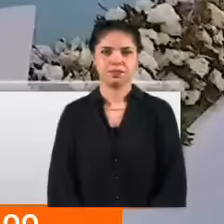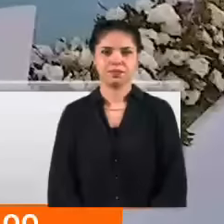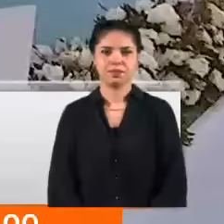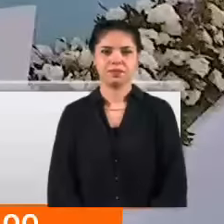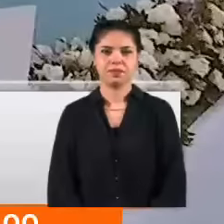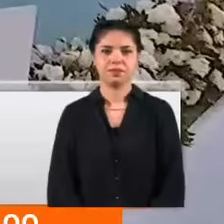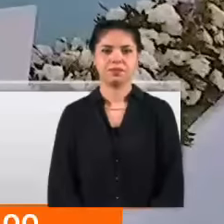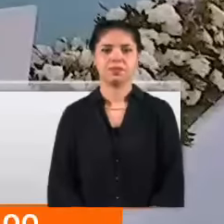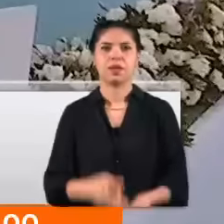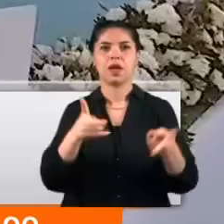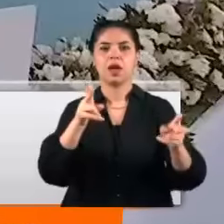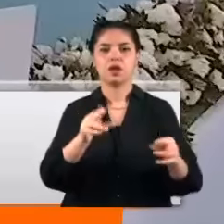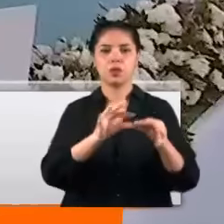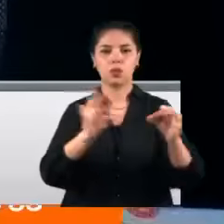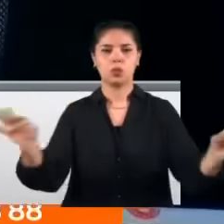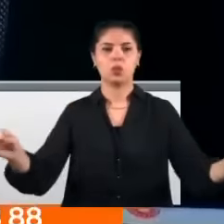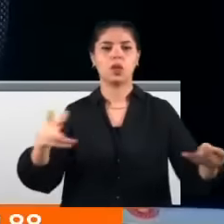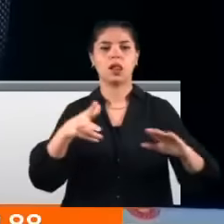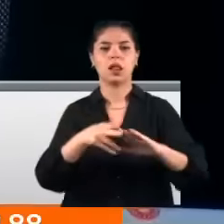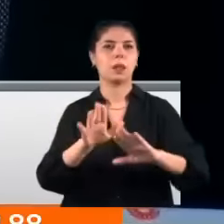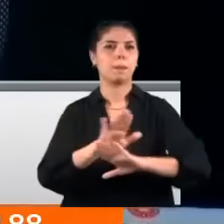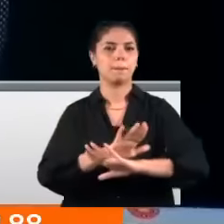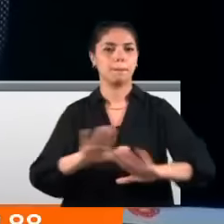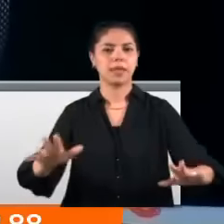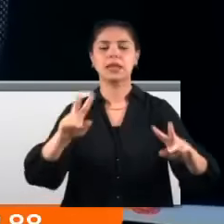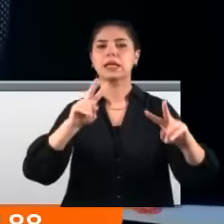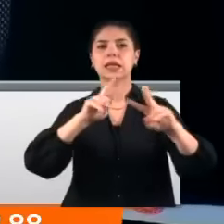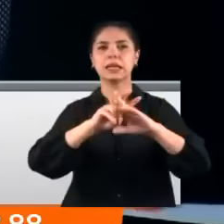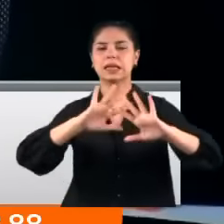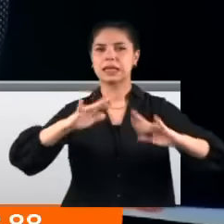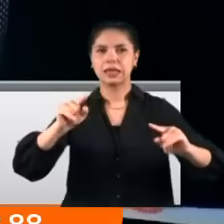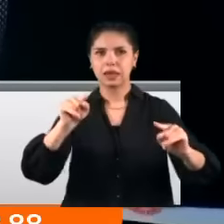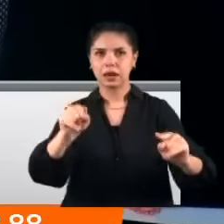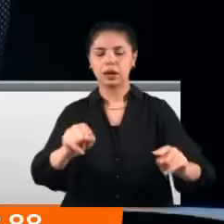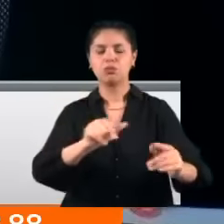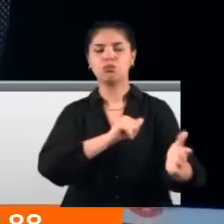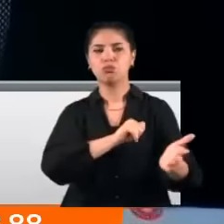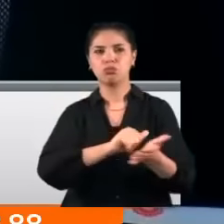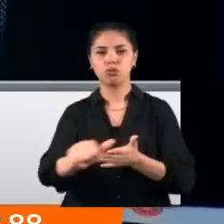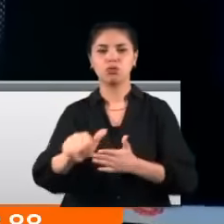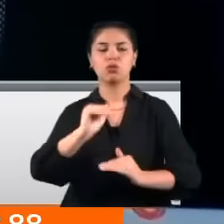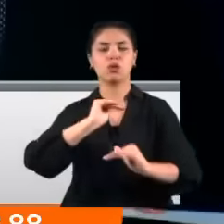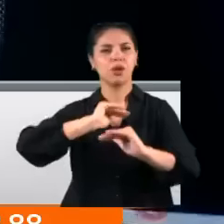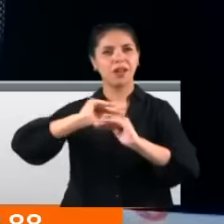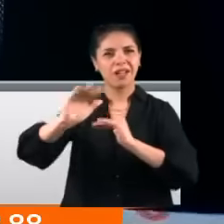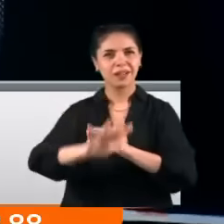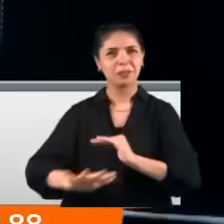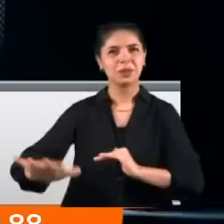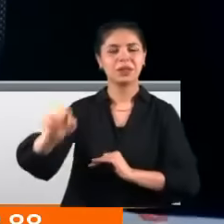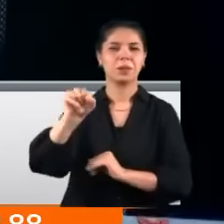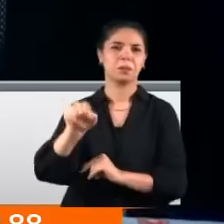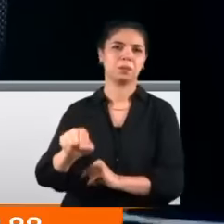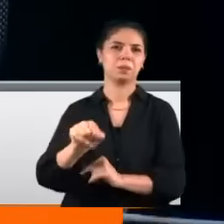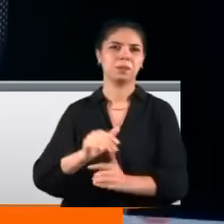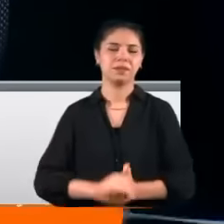Ve açılış kurdelesi kesildi. Yıldız Sarayımızın tüm halkımıza